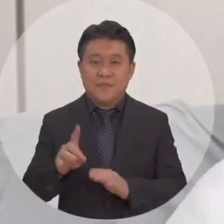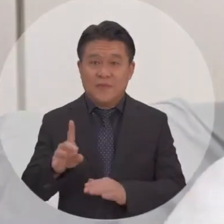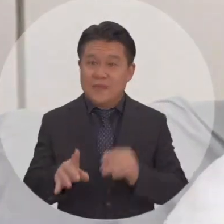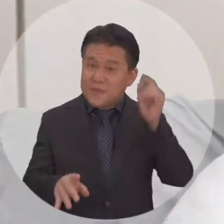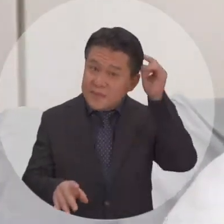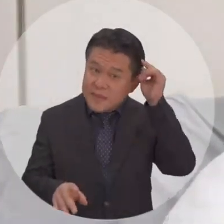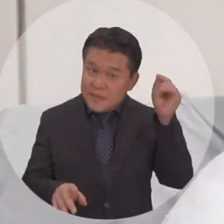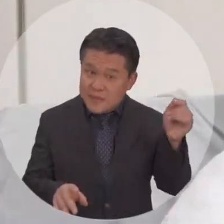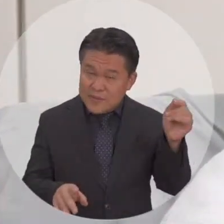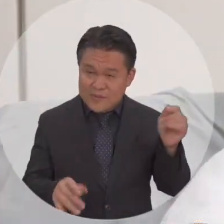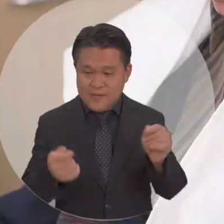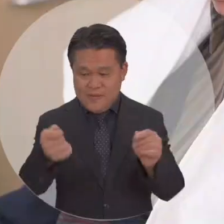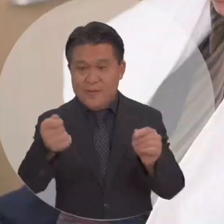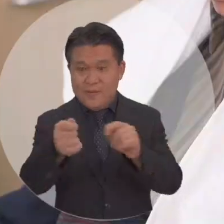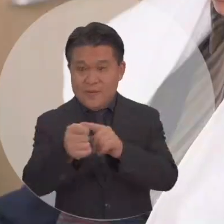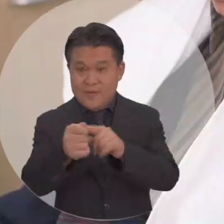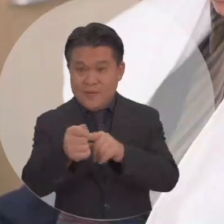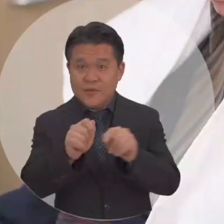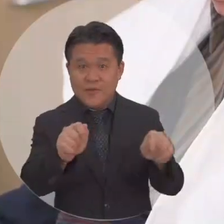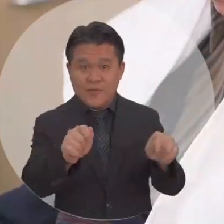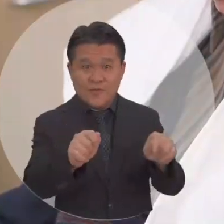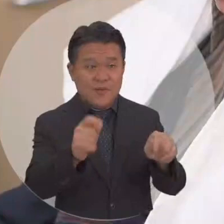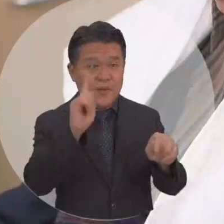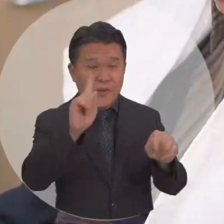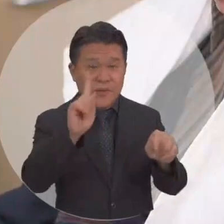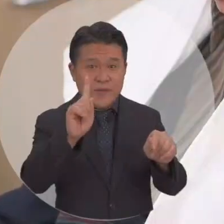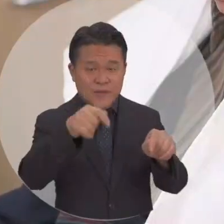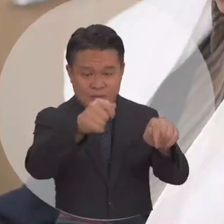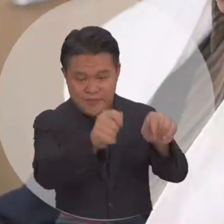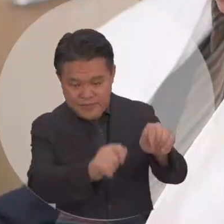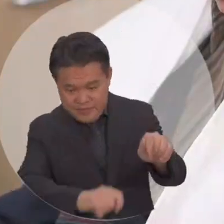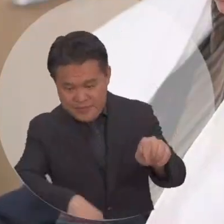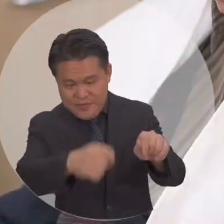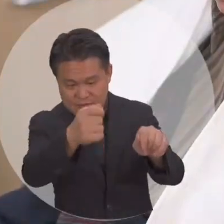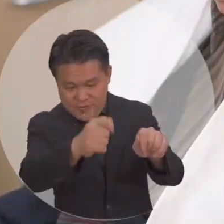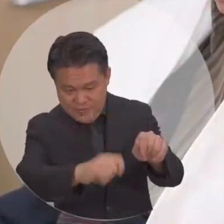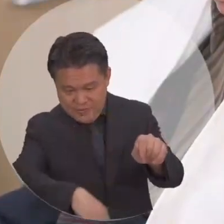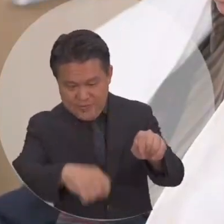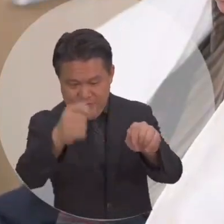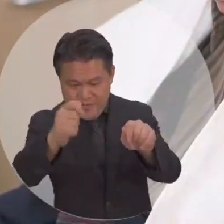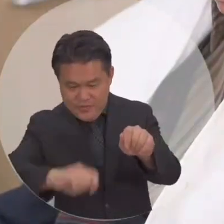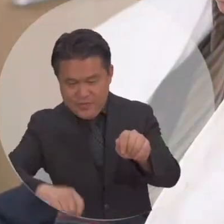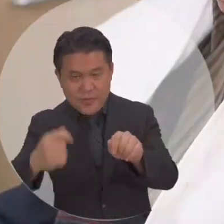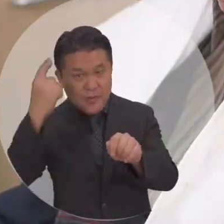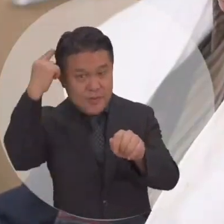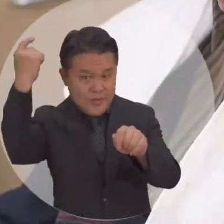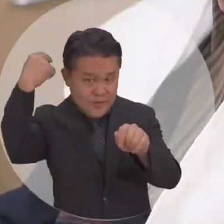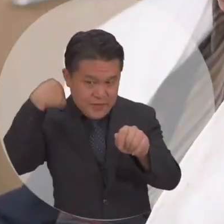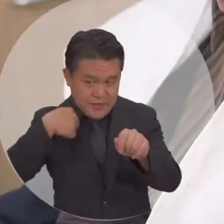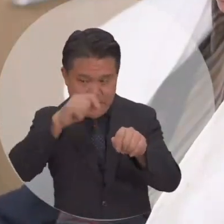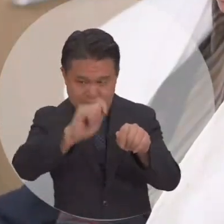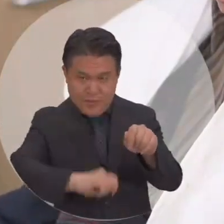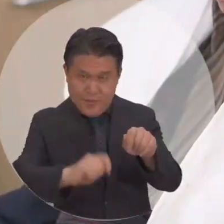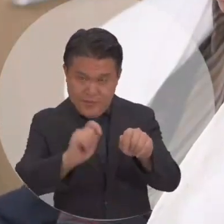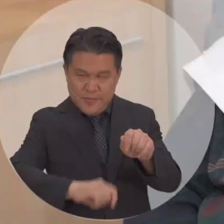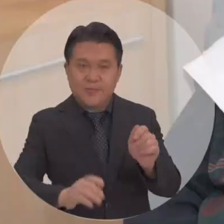손으로는 머리카락을 잡고 머리빗을 잡은 손으로 머리에서 머리카락 끝 쪽으로 빗어줍니다.